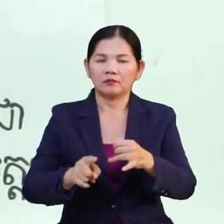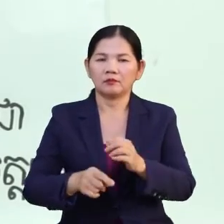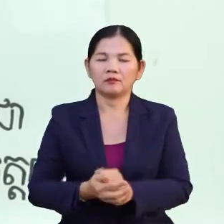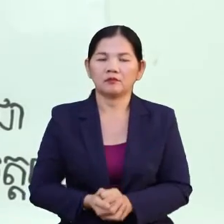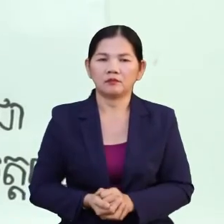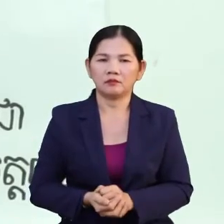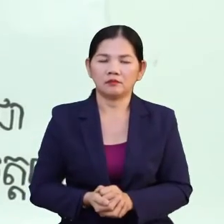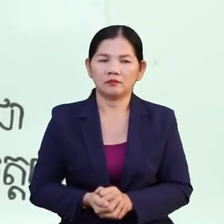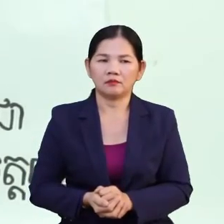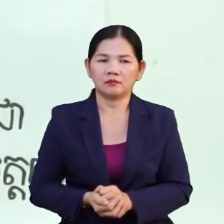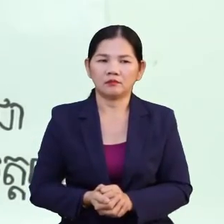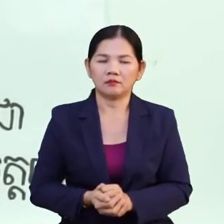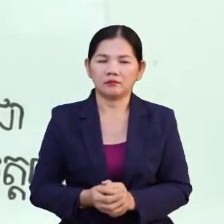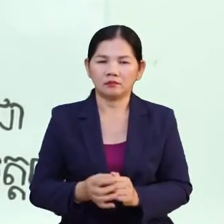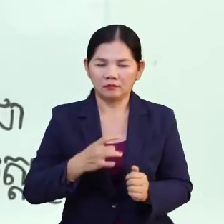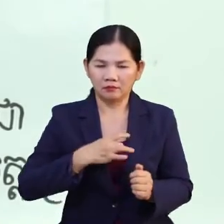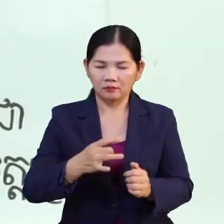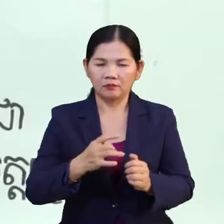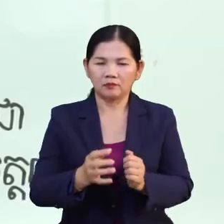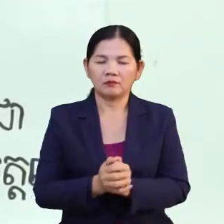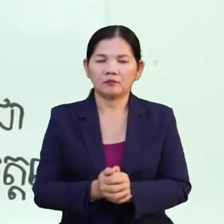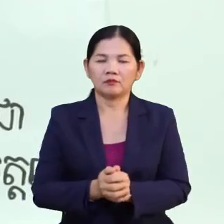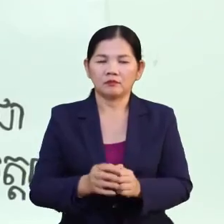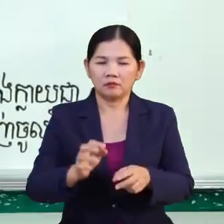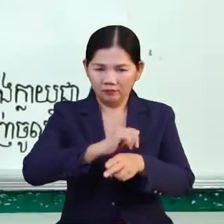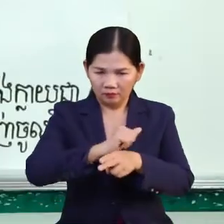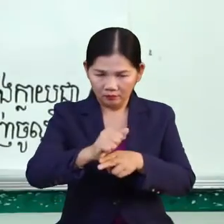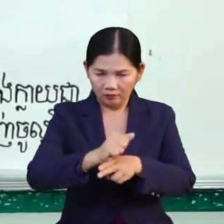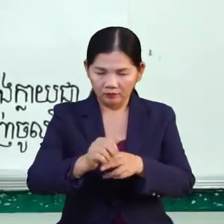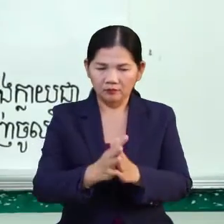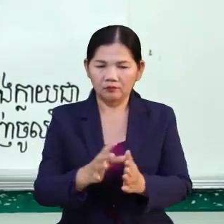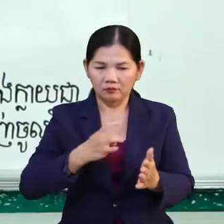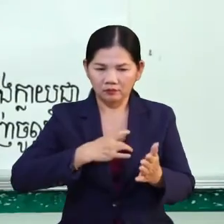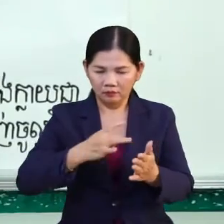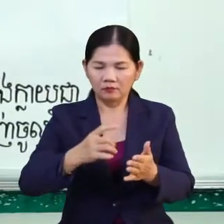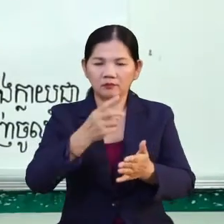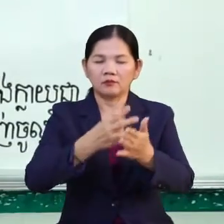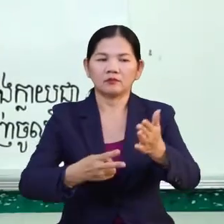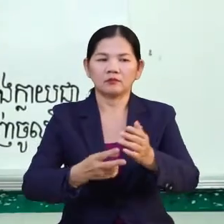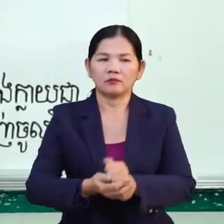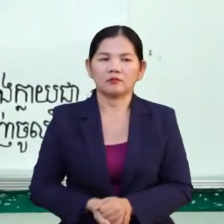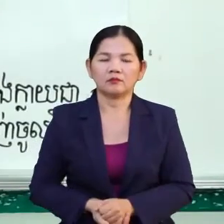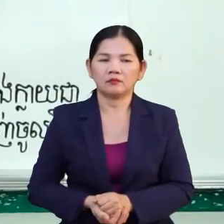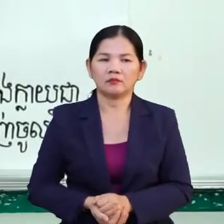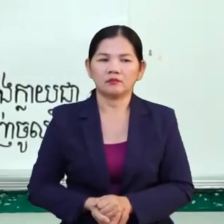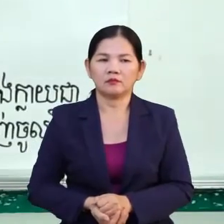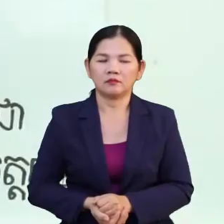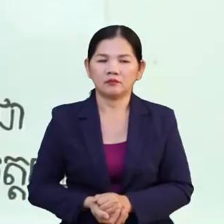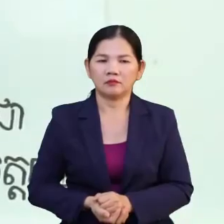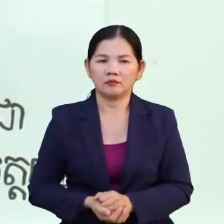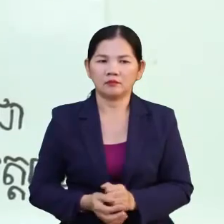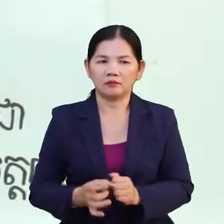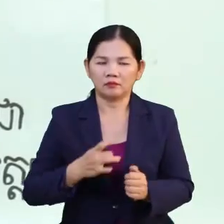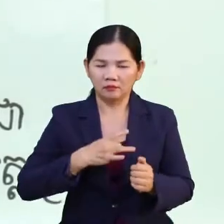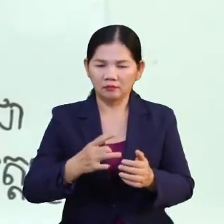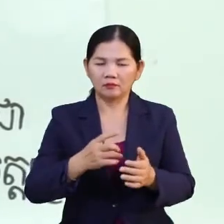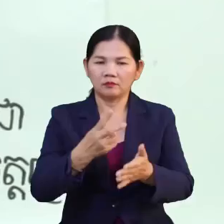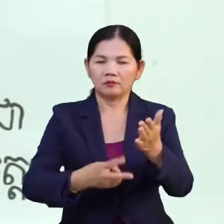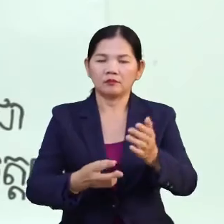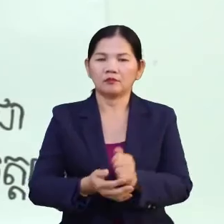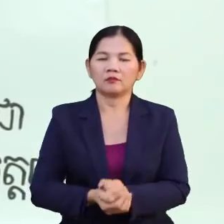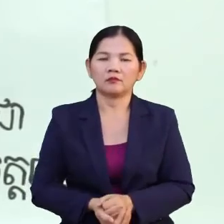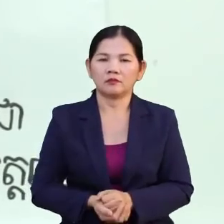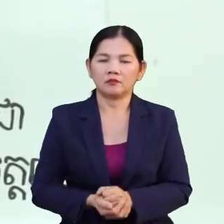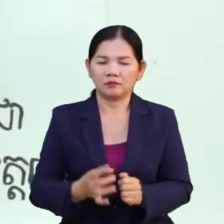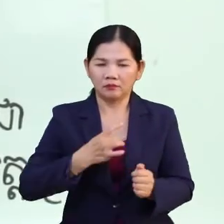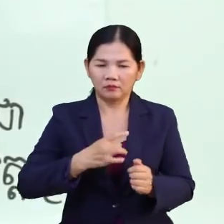ចាព្រោះអីពួកគេសួរក្នុងលំហរបស់យើងគឺសួរព្រោះអ្វីមែនទេកូននេះព្រោះអ្វីចាអ្នកគ្រូអានបញ្ជាក់ចំណុចនេះមួយទៀត